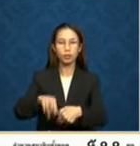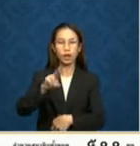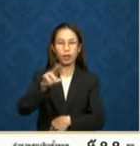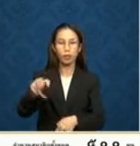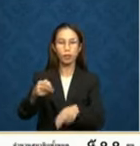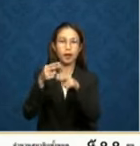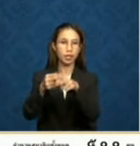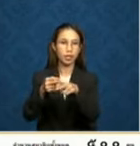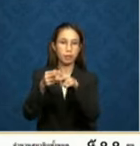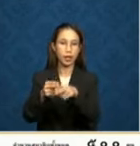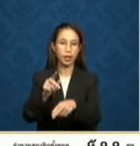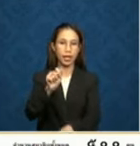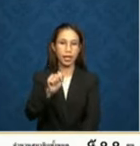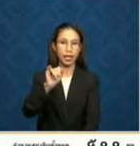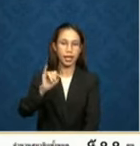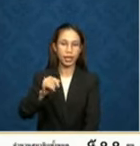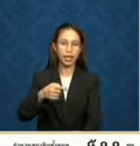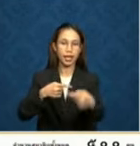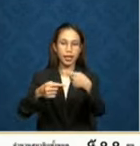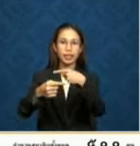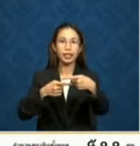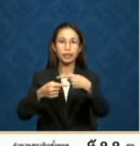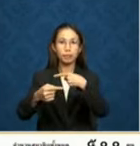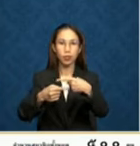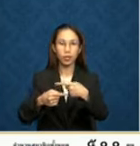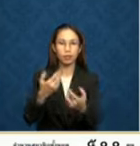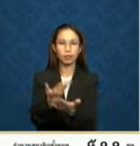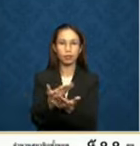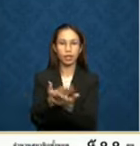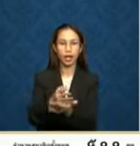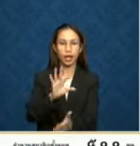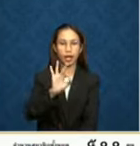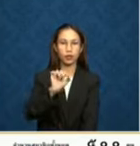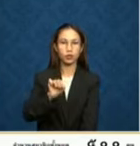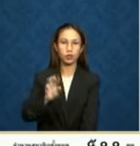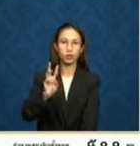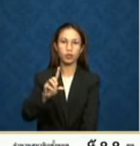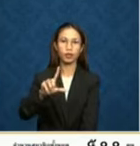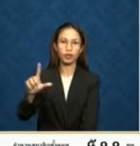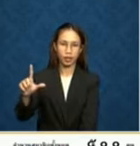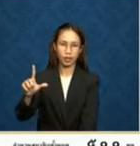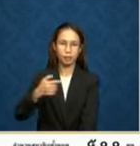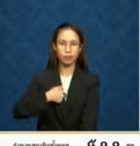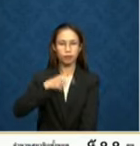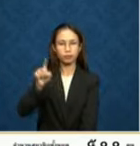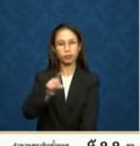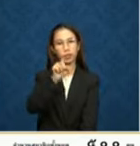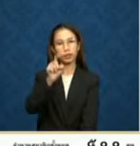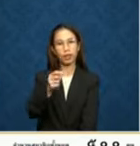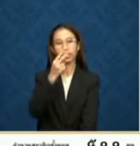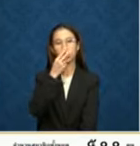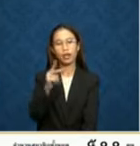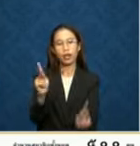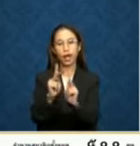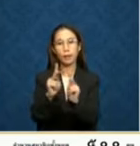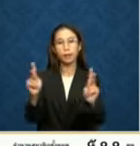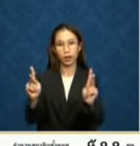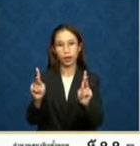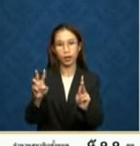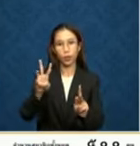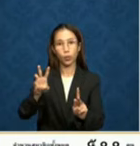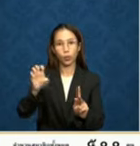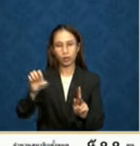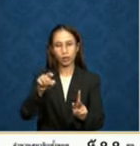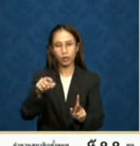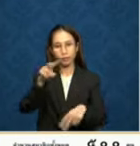ิ BORA AI Chatbotงบประมาณ 9,6 ล้านบาทผมตั้งขอสัเกตให้กมาที่การวิศามันไป